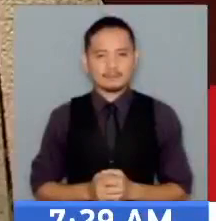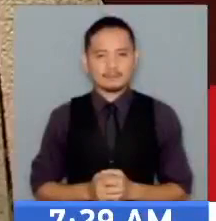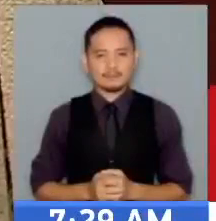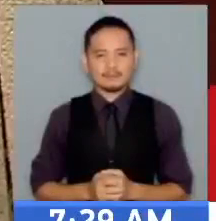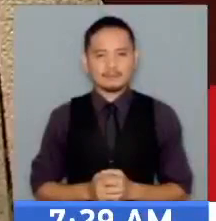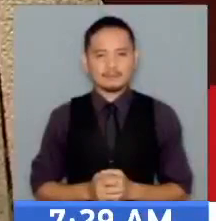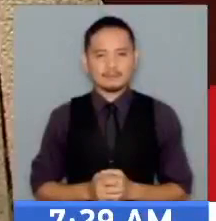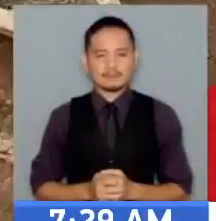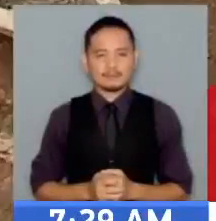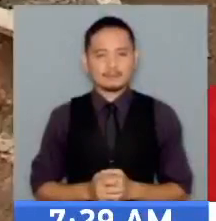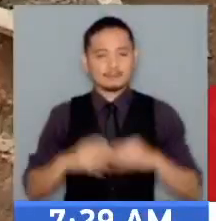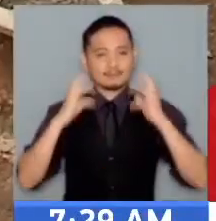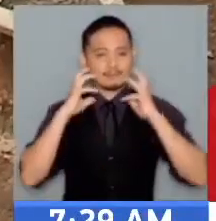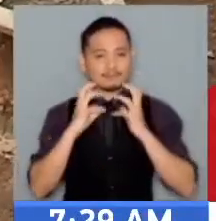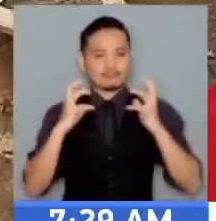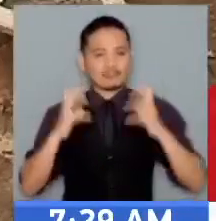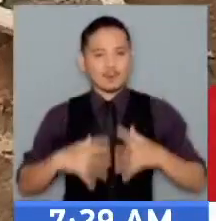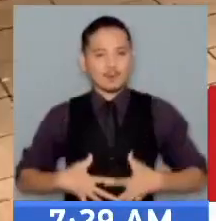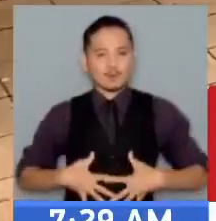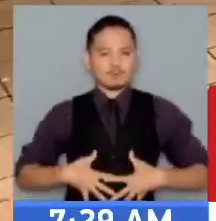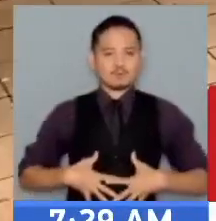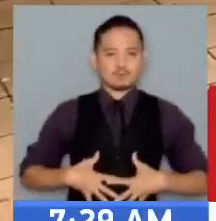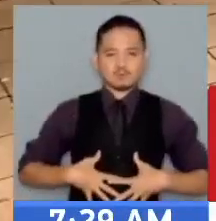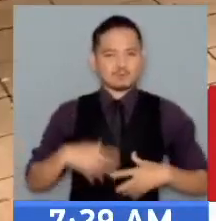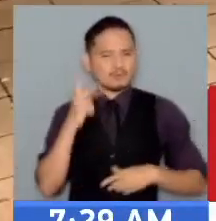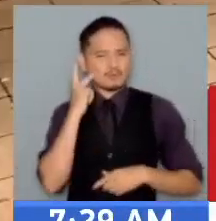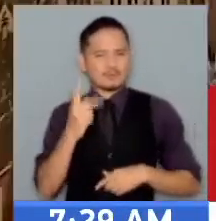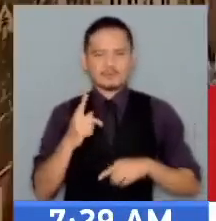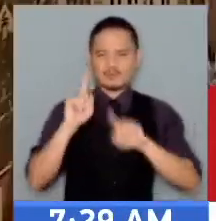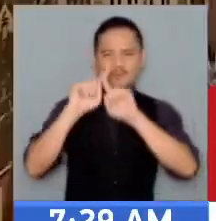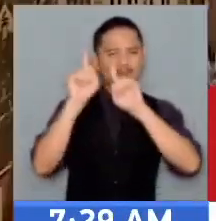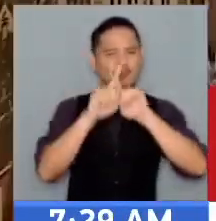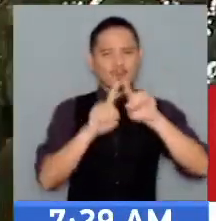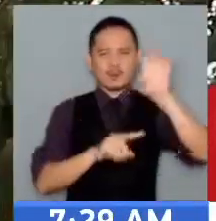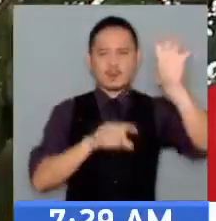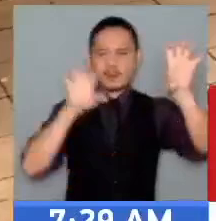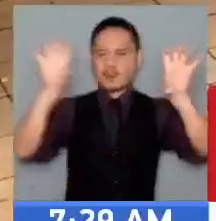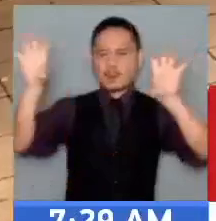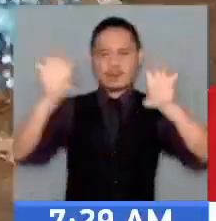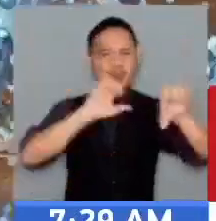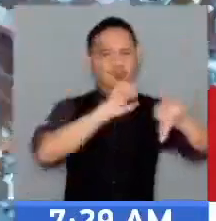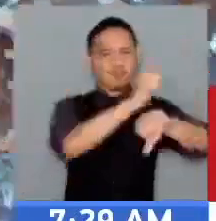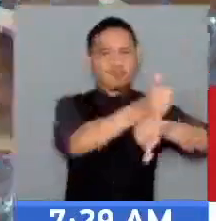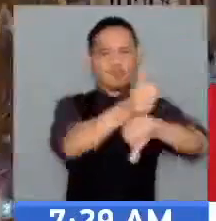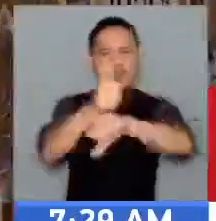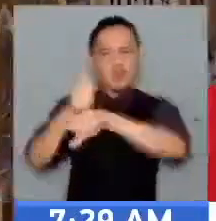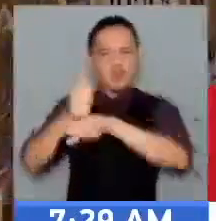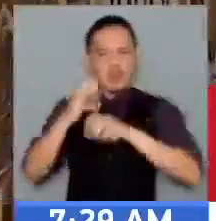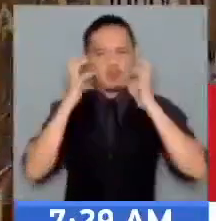Santa Claus here, Santa Claus there, Santa Claus everywhere.